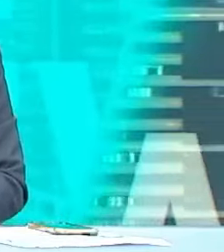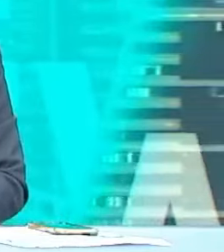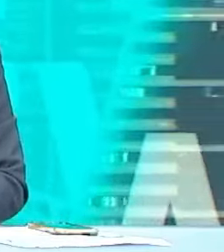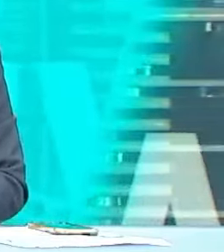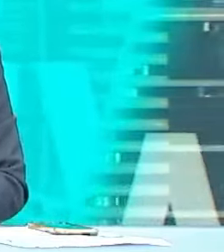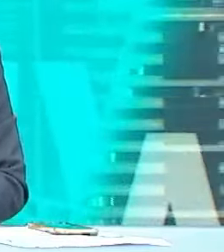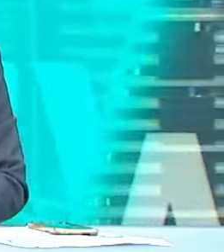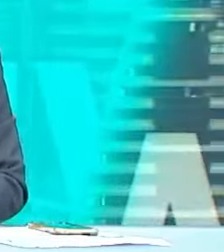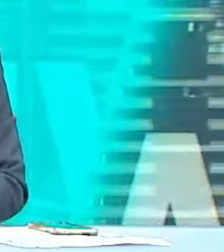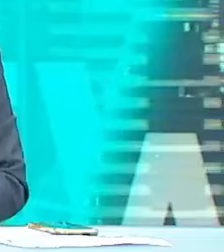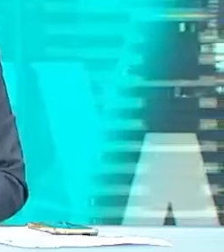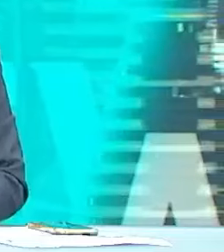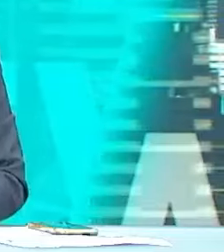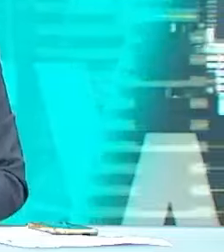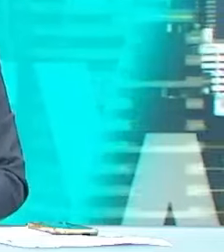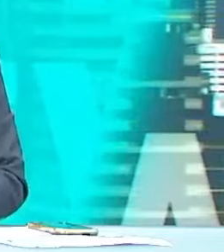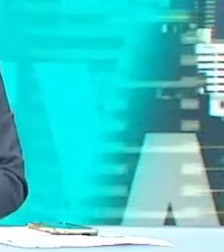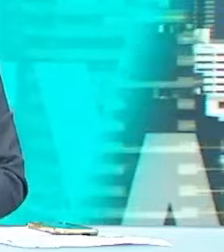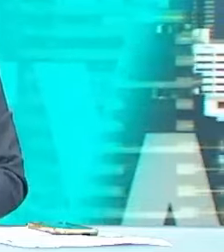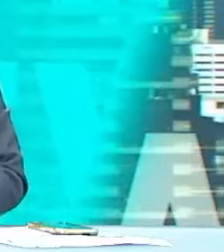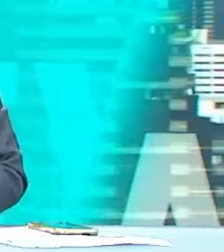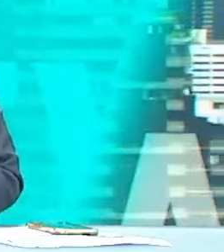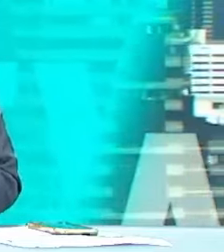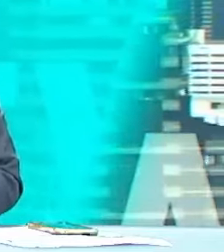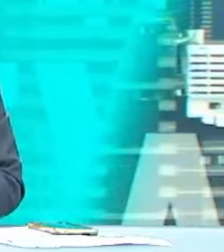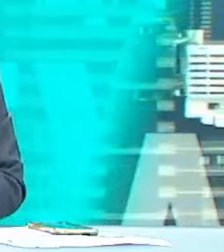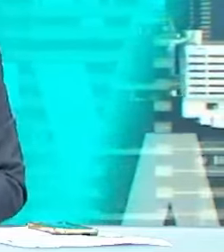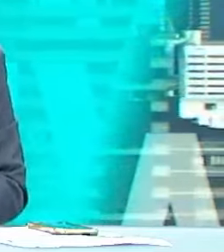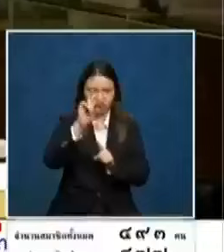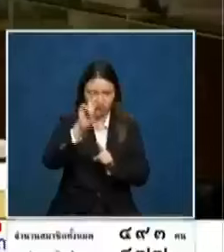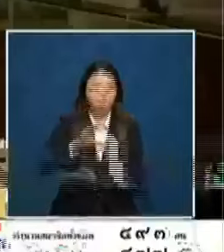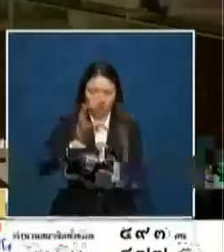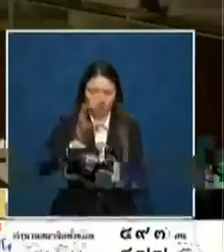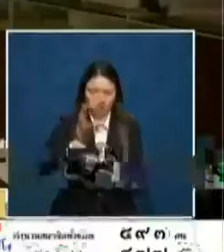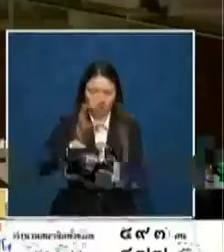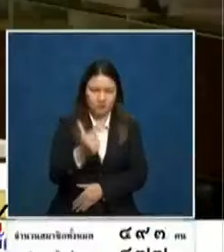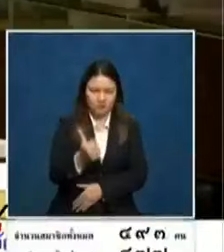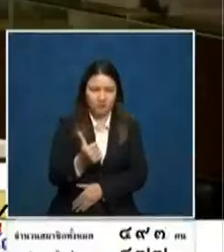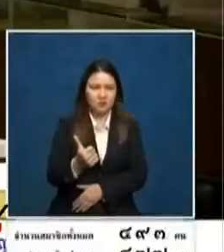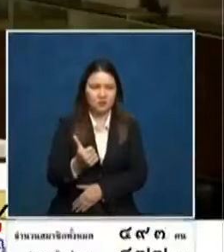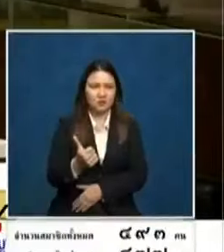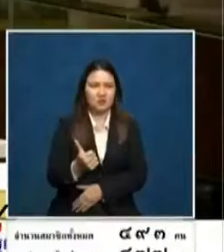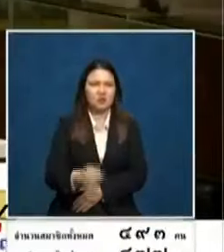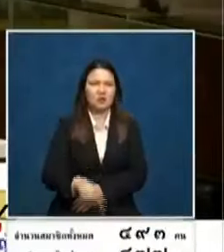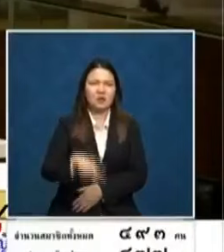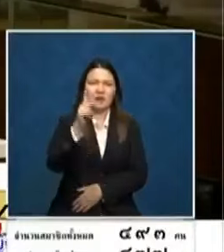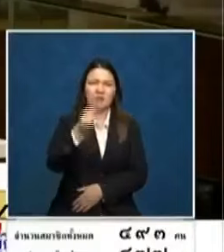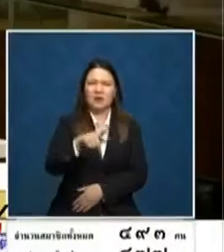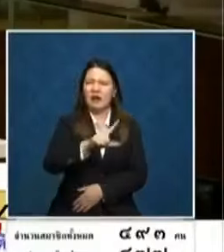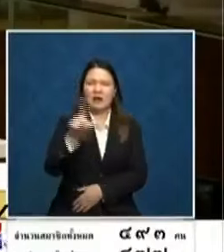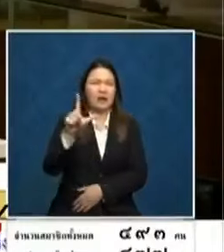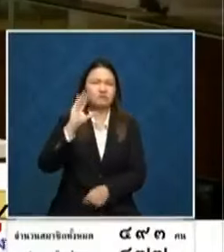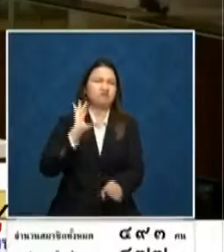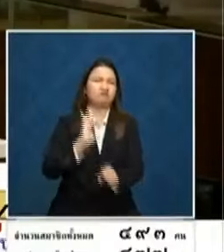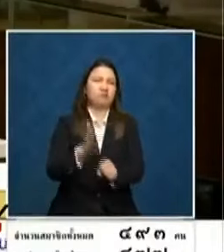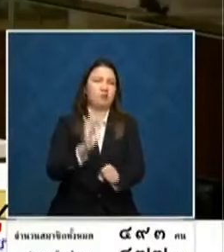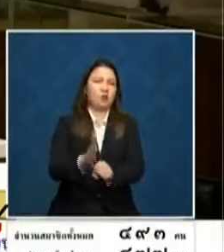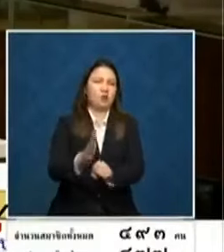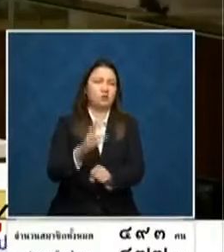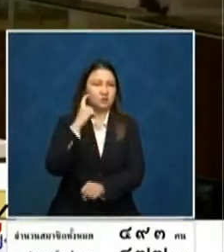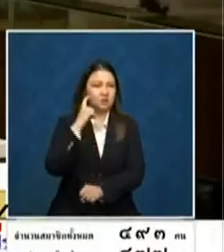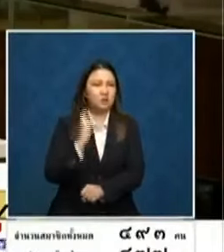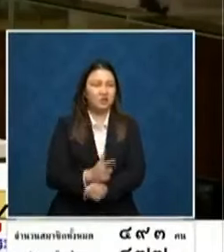พิจารณาไปทีละมาตราโดยอภิปรายเนี่ยคนที่สงวนเอาไว้เนี่ยก็จะมีสิทธิ์อภิปรายแล้วก็หลังจากนั้น